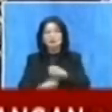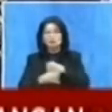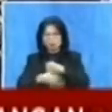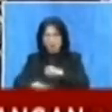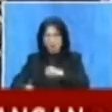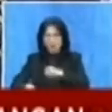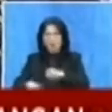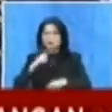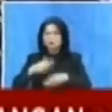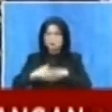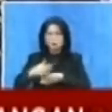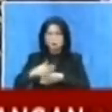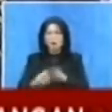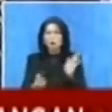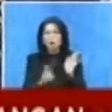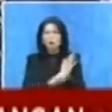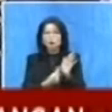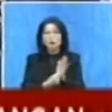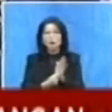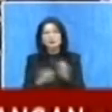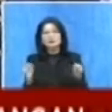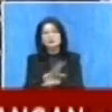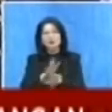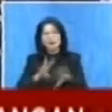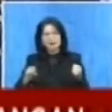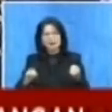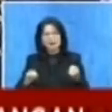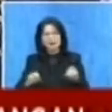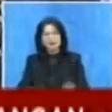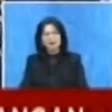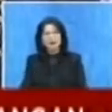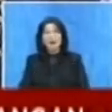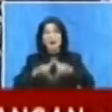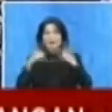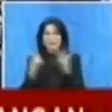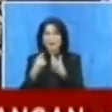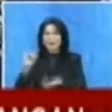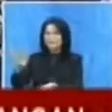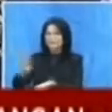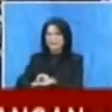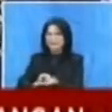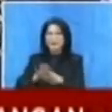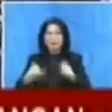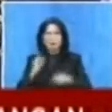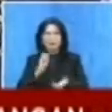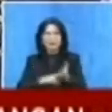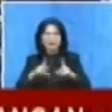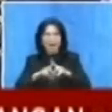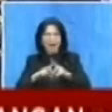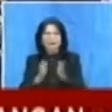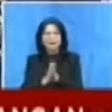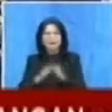diperkuat. Undang-Undang Cipta Kerja, Lembaga Pengelola Investasi, INA, dan